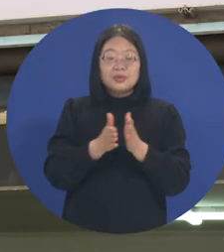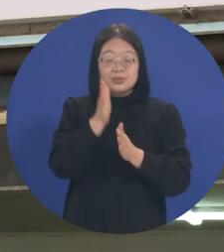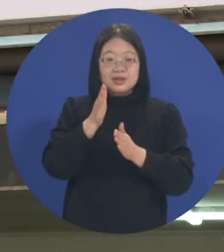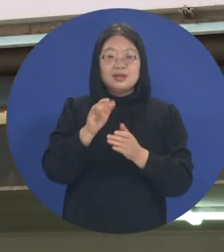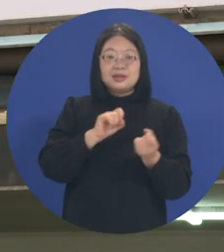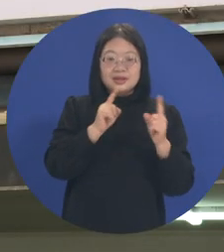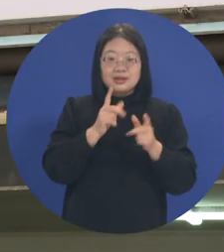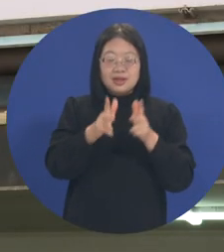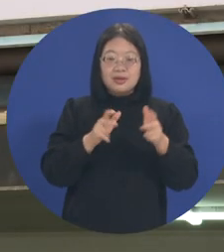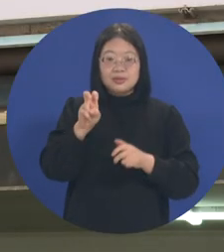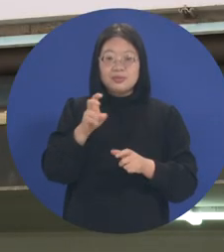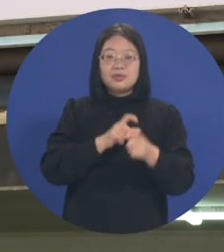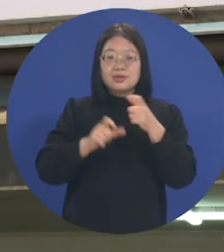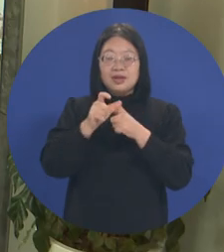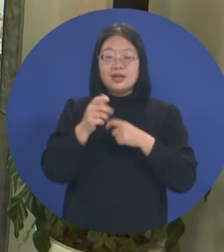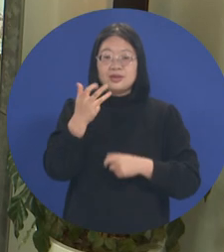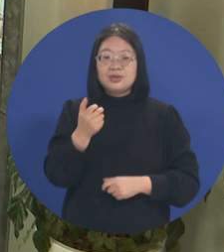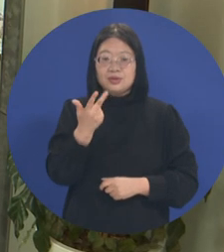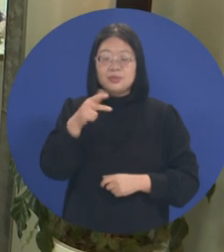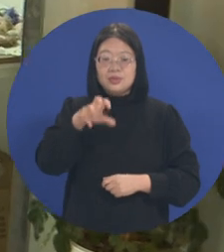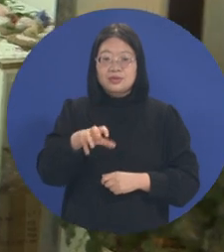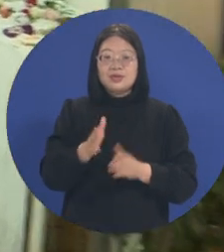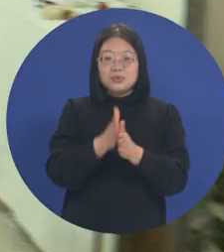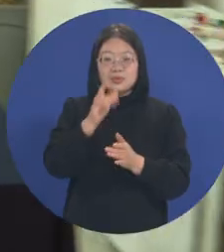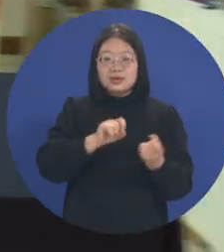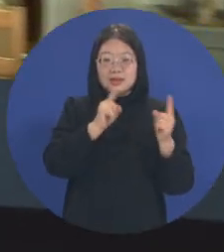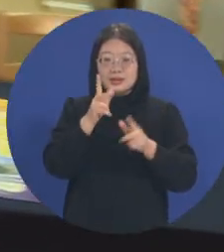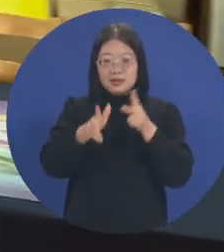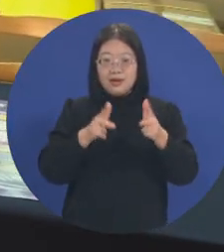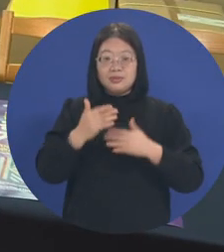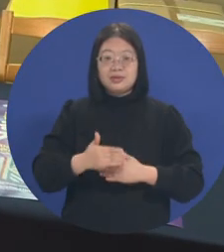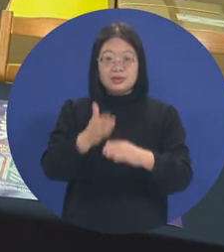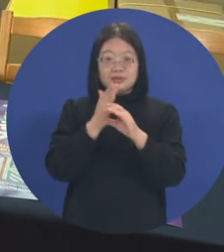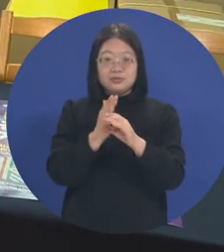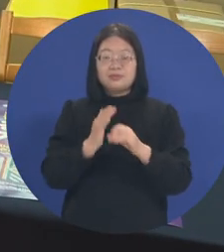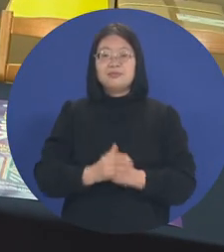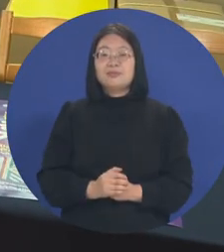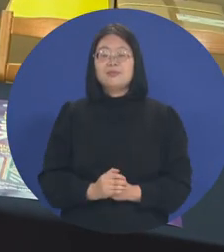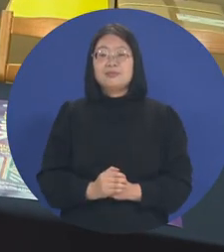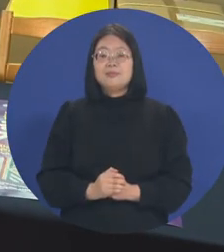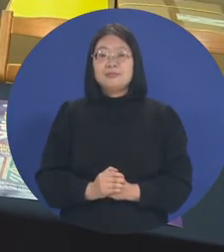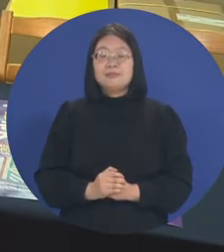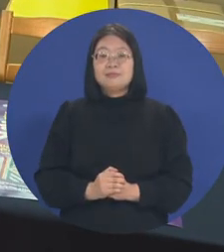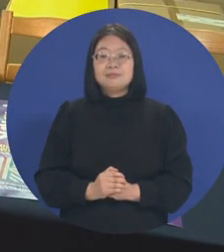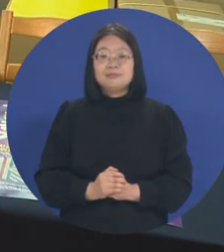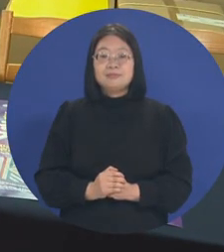도시재생사업 20곳을 더해 총 87곳에서 도시재생사업을 추진하고 있습니다.